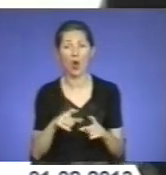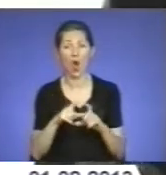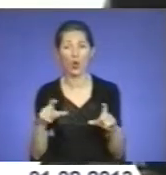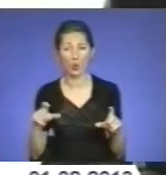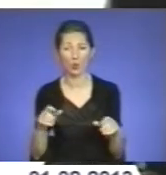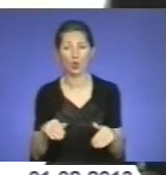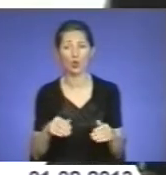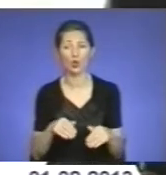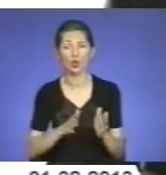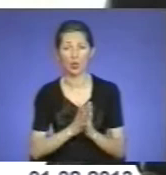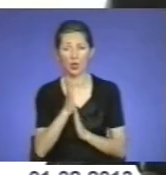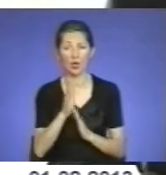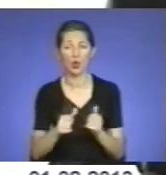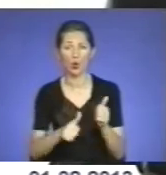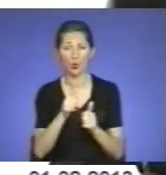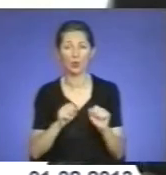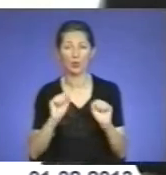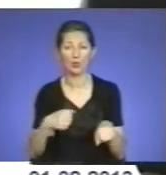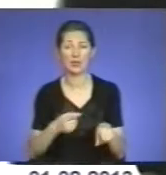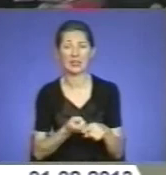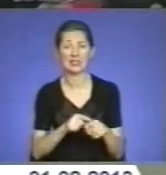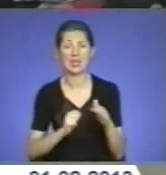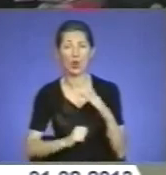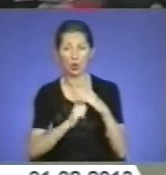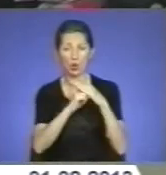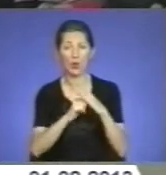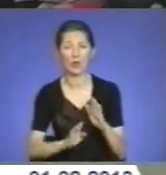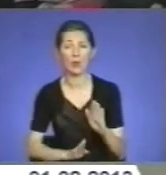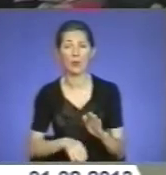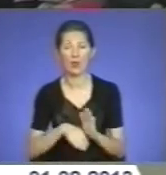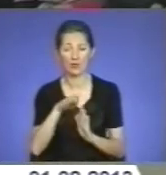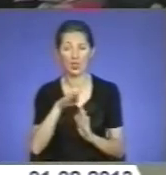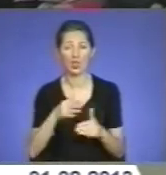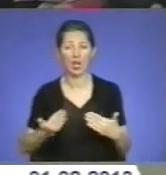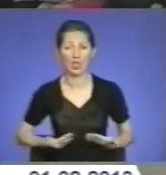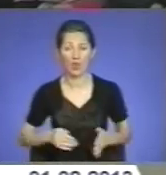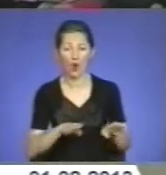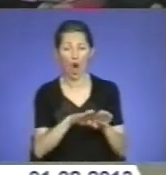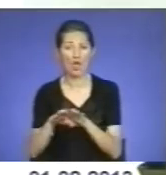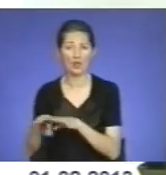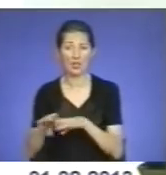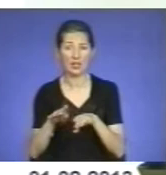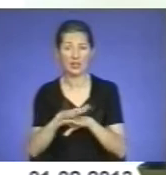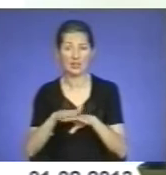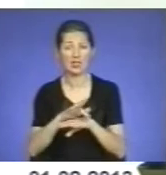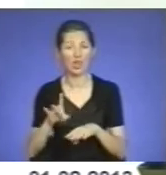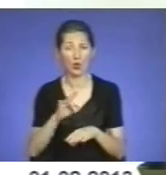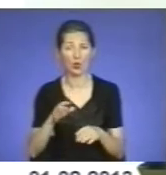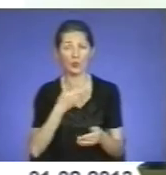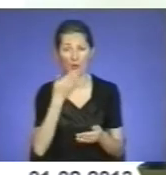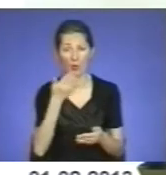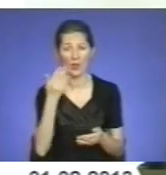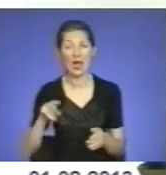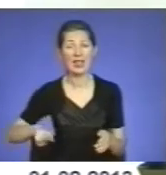його конкурентоздатності та на цій основі підвищення життєвого рівня населення регіону. Доповіла директор